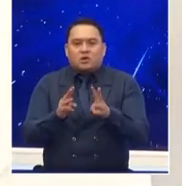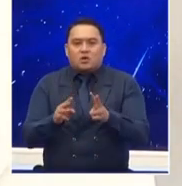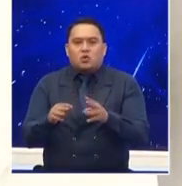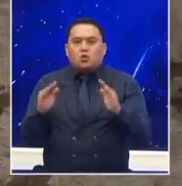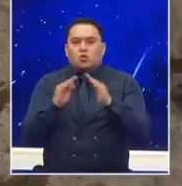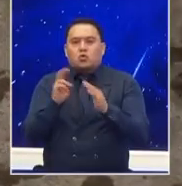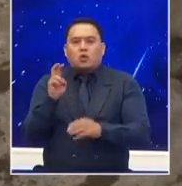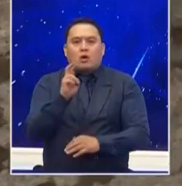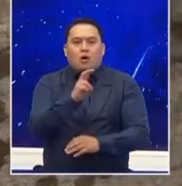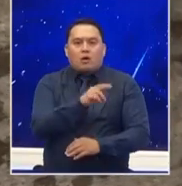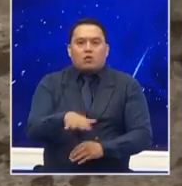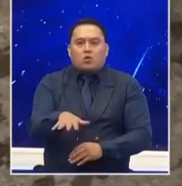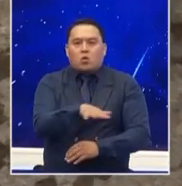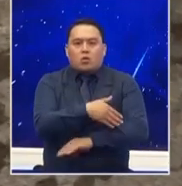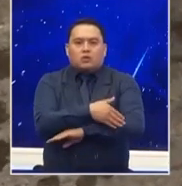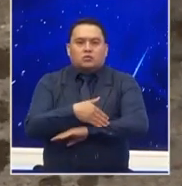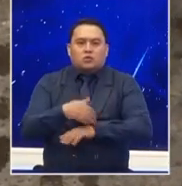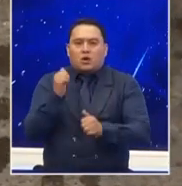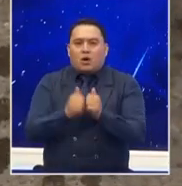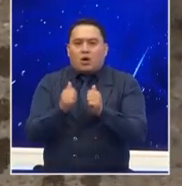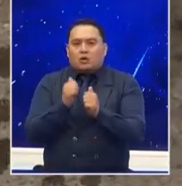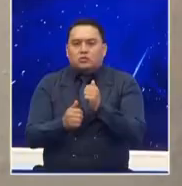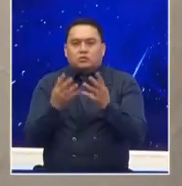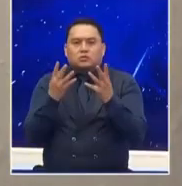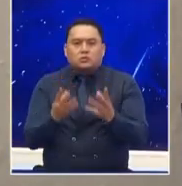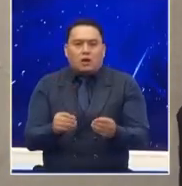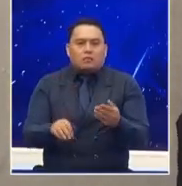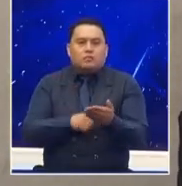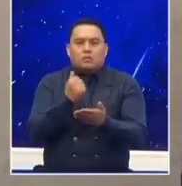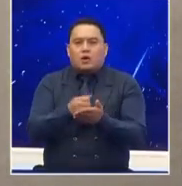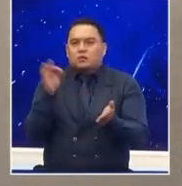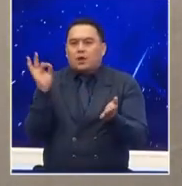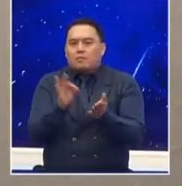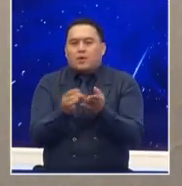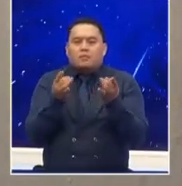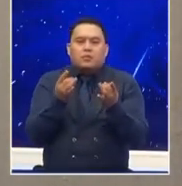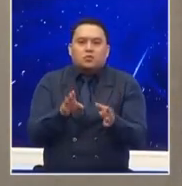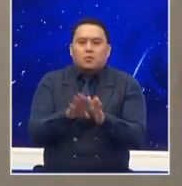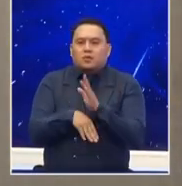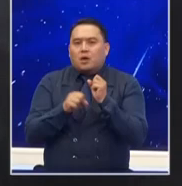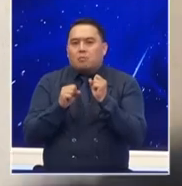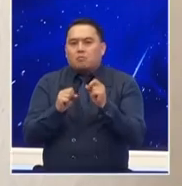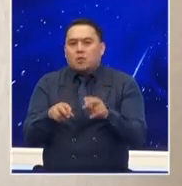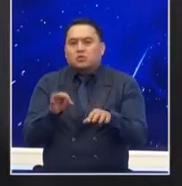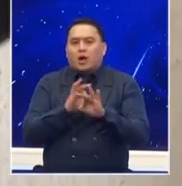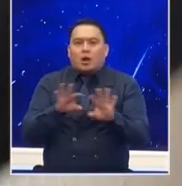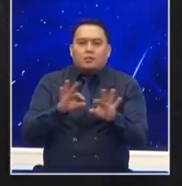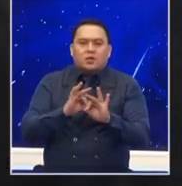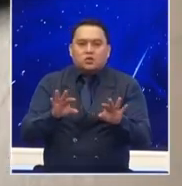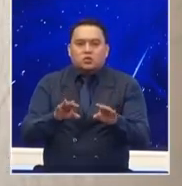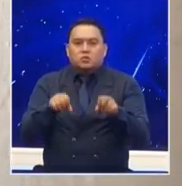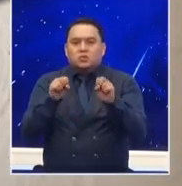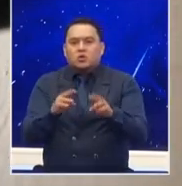қызметкерлері үй-үйді, аула көшелерді күнделікті аралайды. Басты мақсат тұрғындарға қарапайым қауіпсіздік ережелерін түсіндіру.